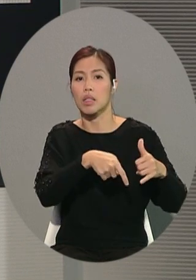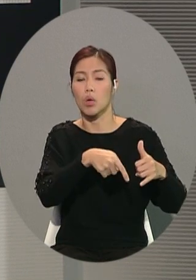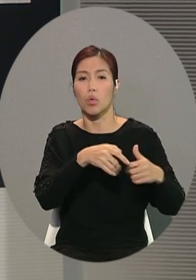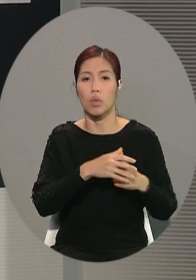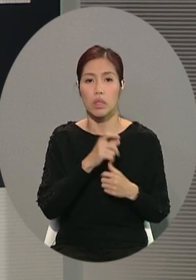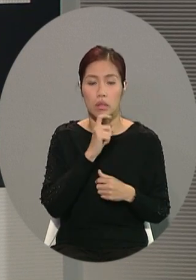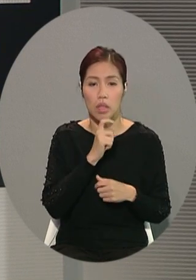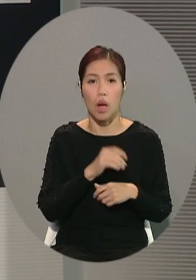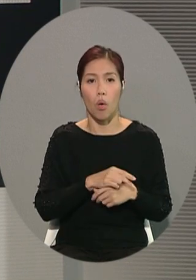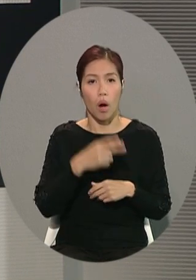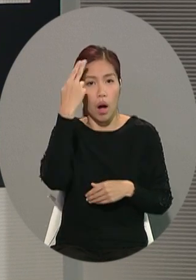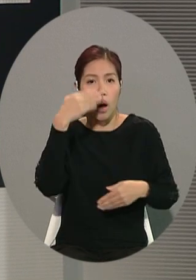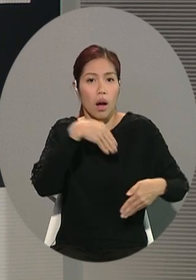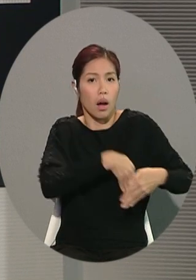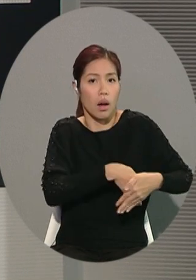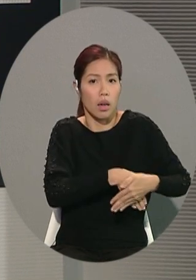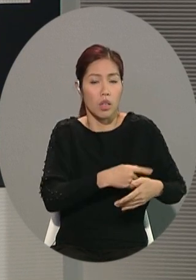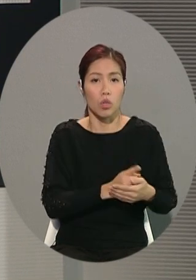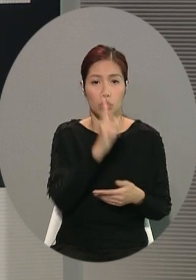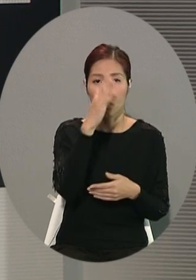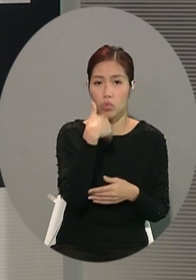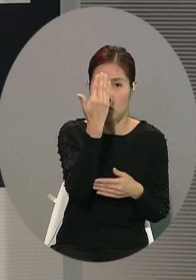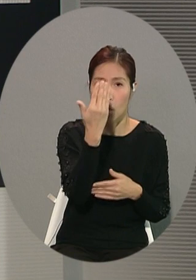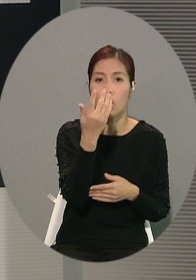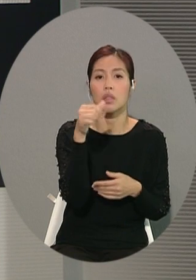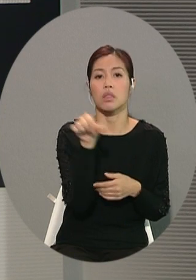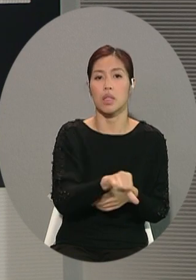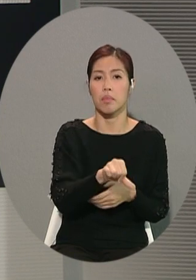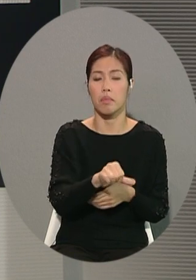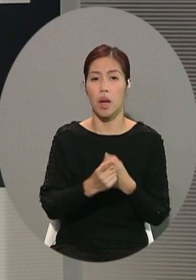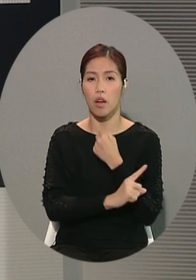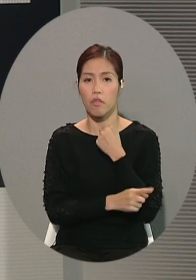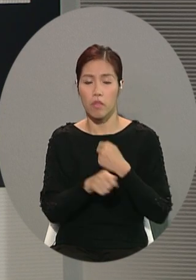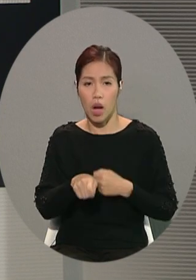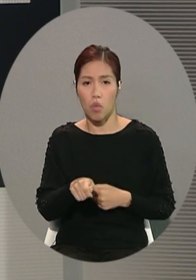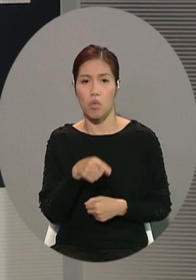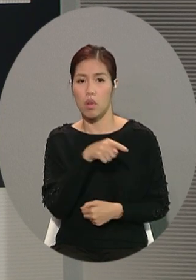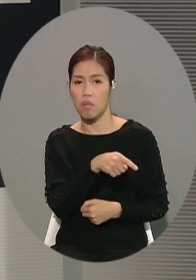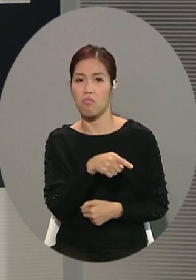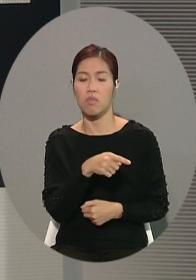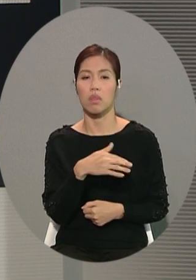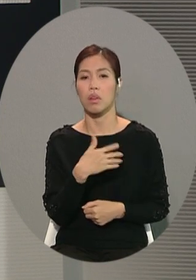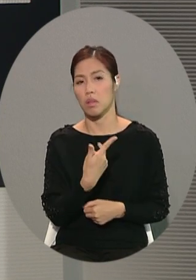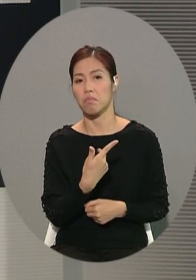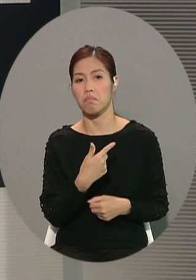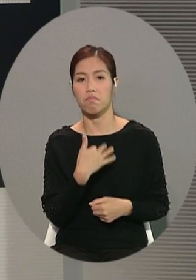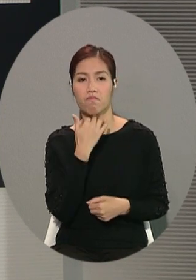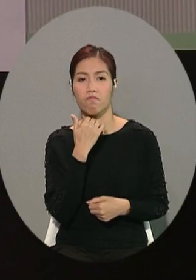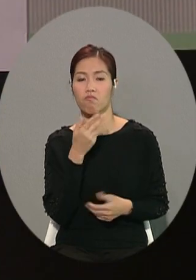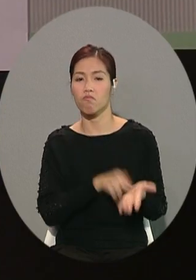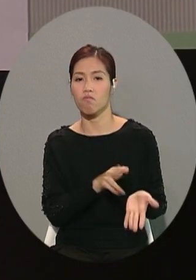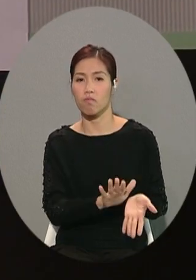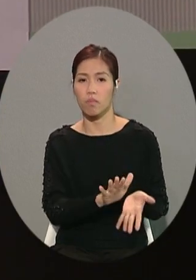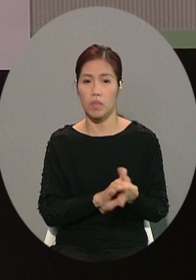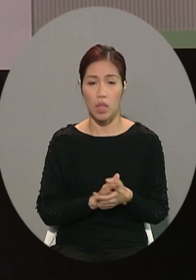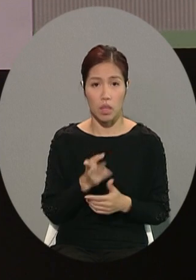留有案底，跟著再上訴，上訴都不行，法官都說他這個人是不可信。 我想問下二號候